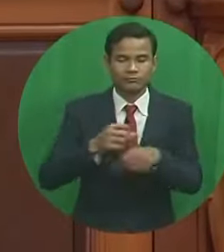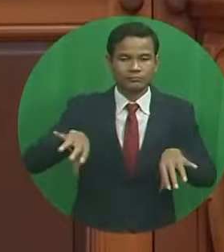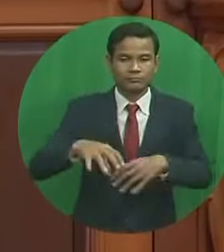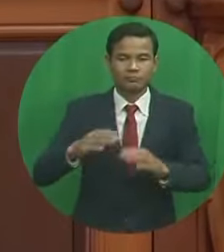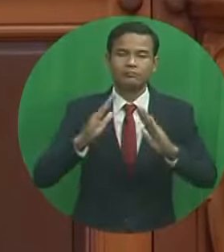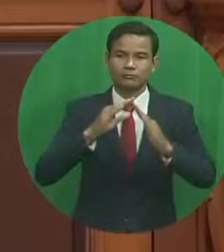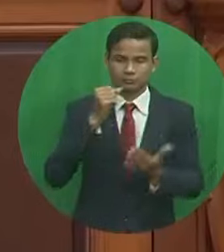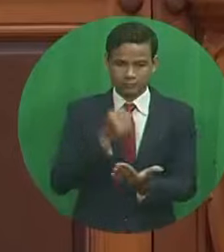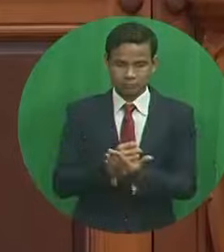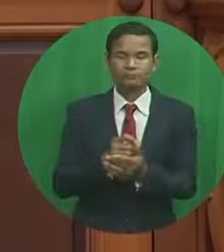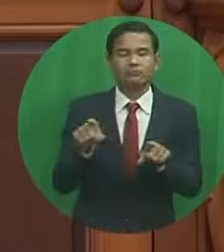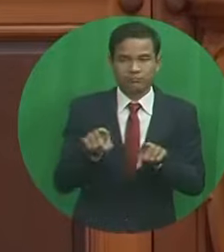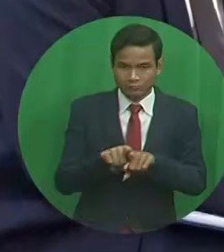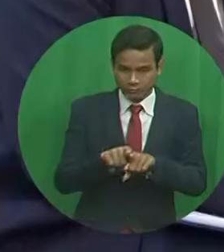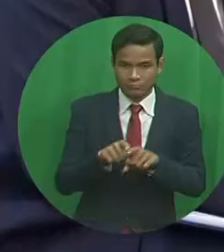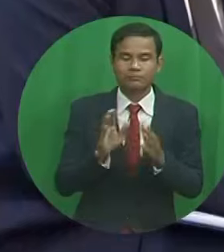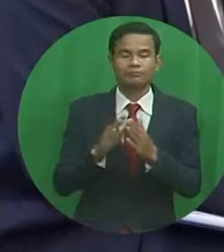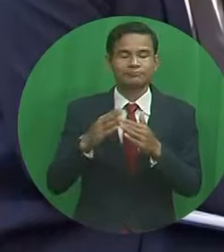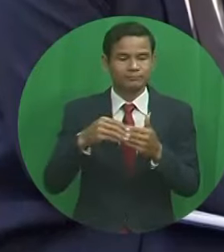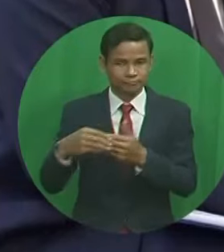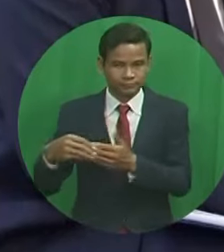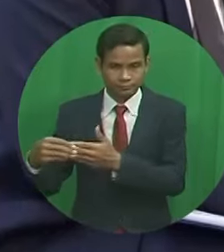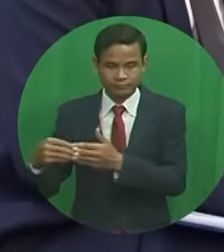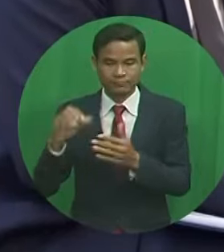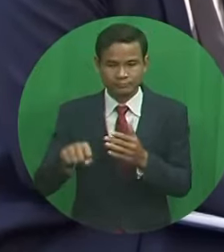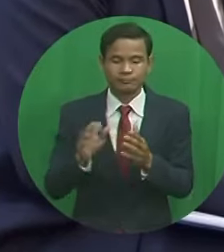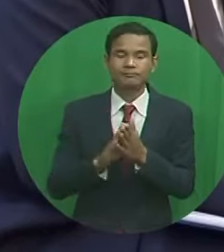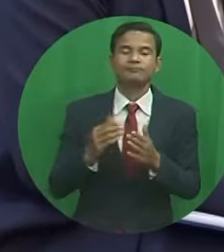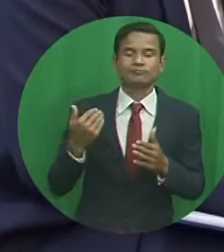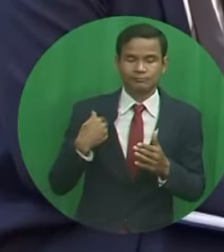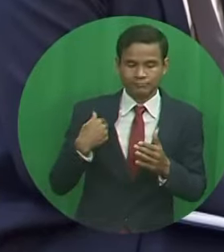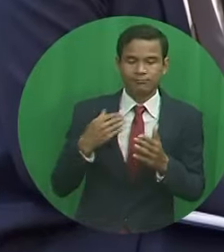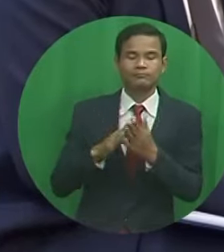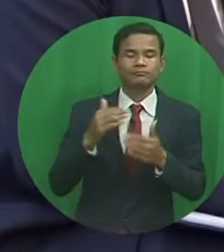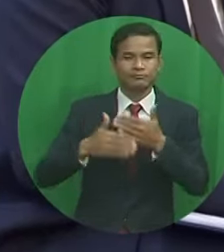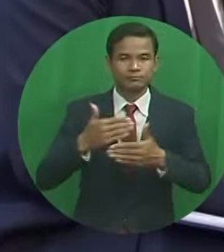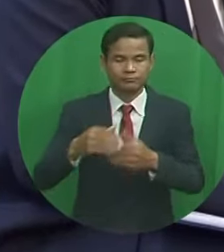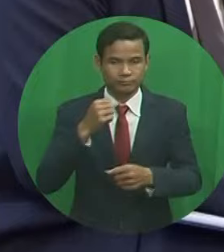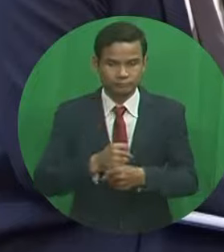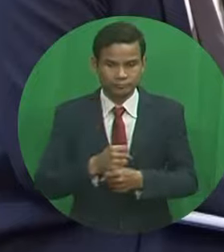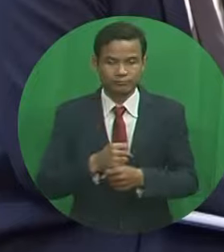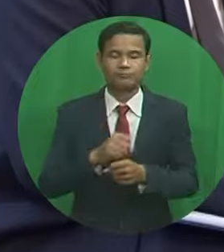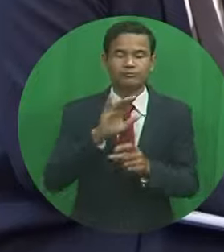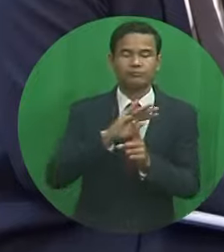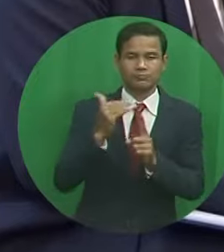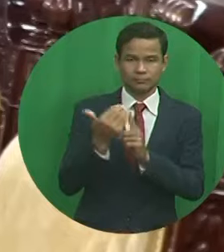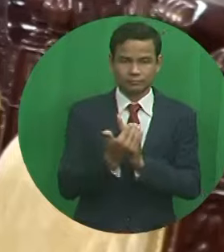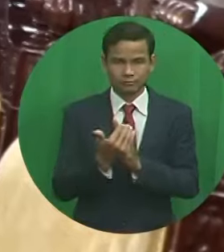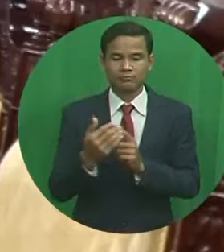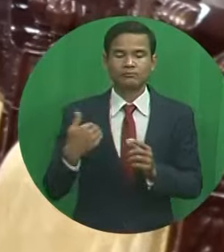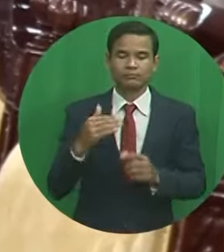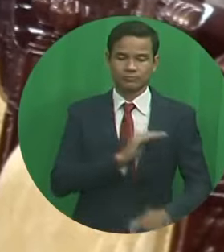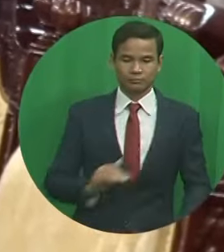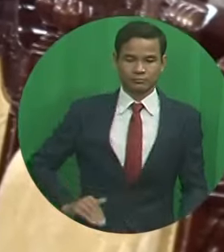ម្មការទូតដូចជាភាពទន់ភ្លន់និងការបត់បែនតាមសភាពការជាដើមសម្ដេចរដ្ឋសភាធិបតីបានបញ្ជាក់